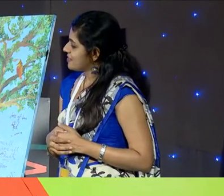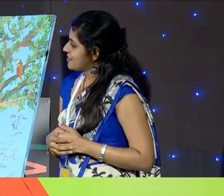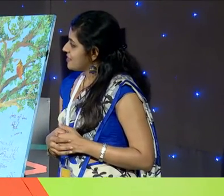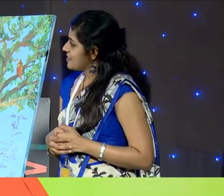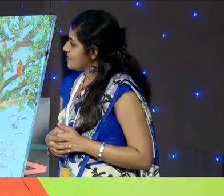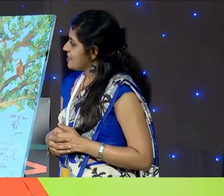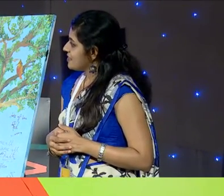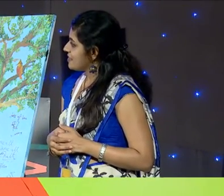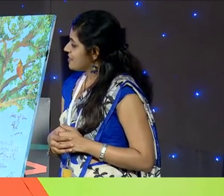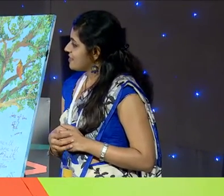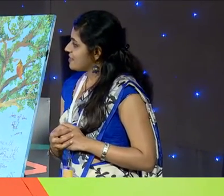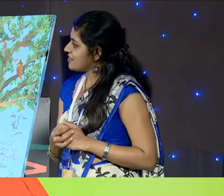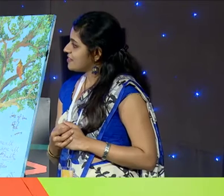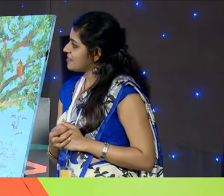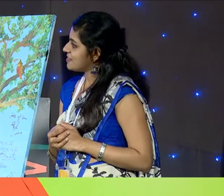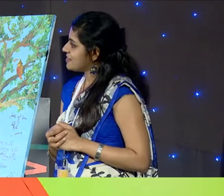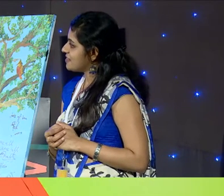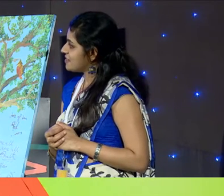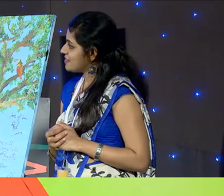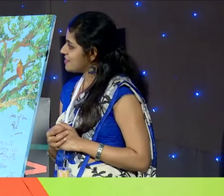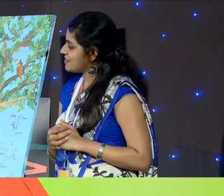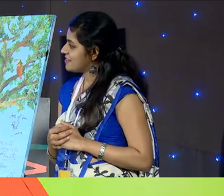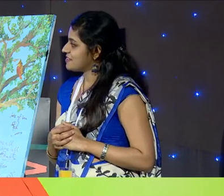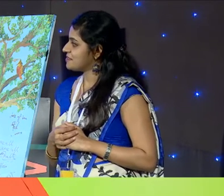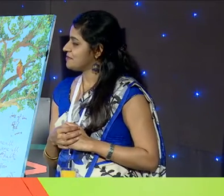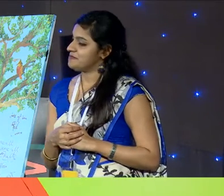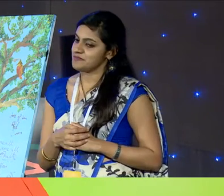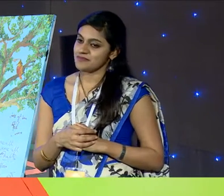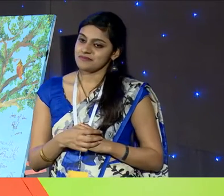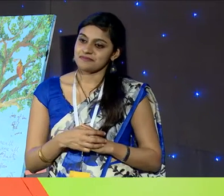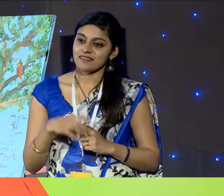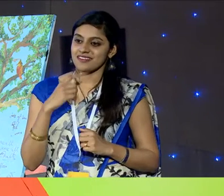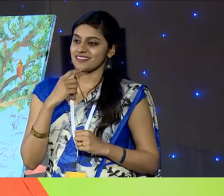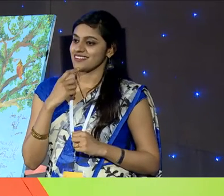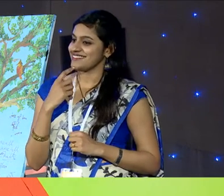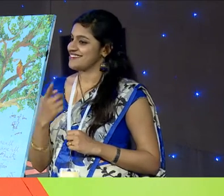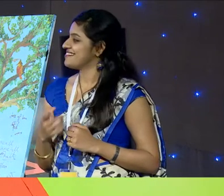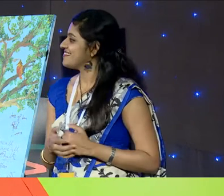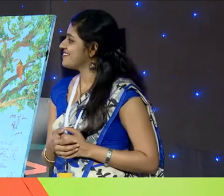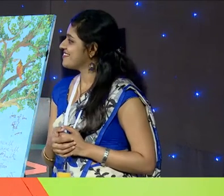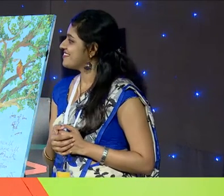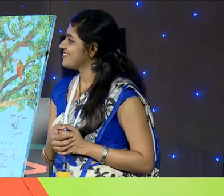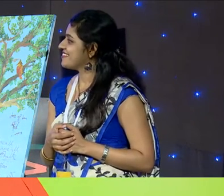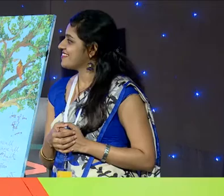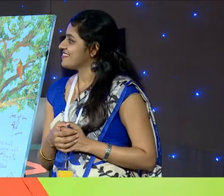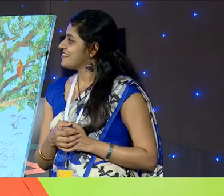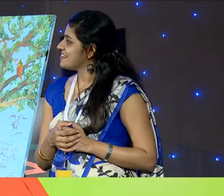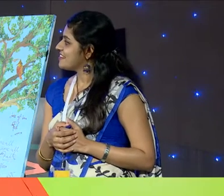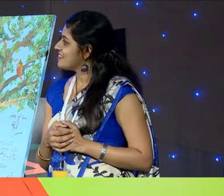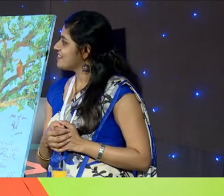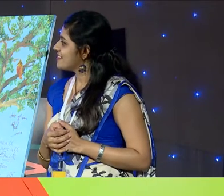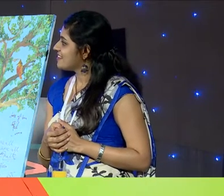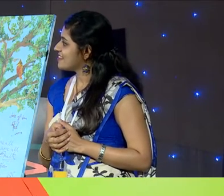कल से दीपा जी क्या ऊर्जा, क्या एनर्जी मैं इस वातावरण में महसूस कर रहा हूँ। फिरोज जी इतना शुरुआत में जरूर कह सकता हूँ